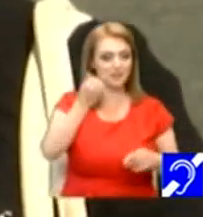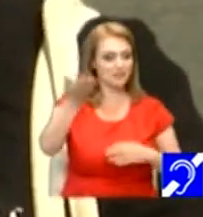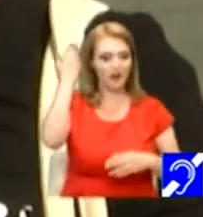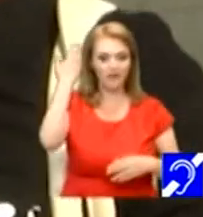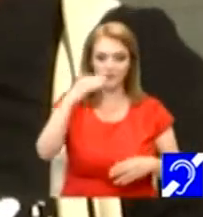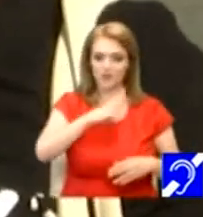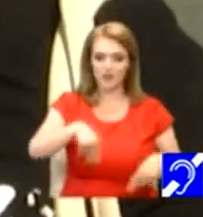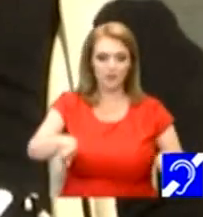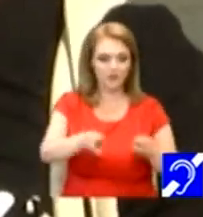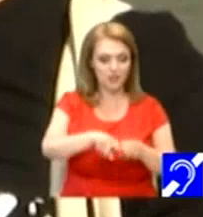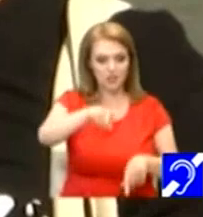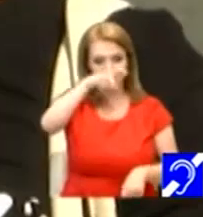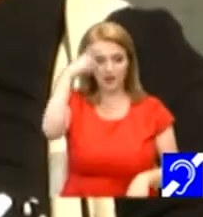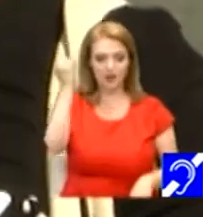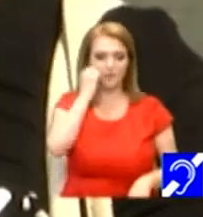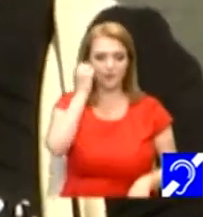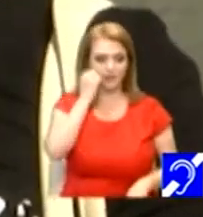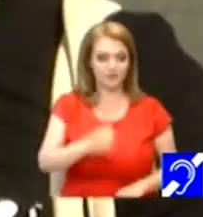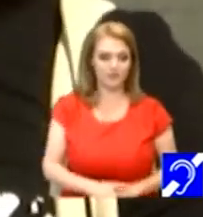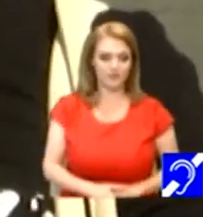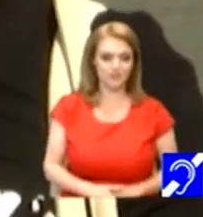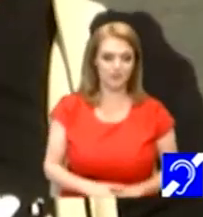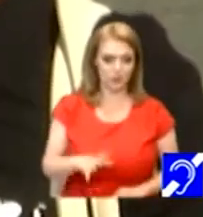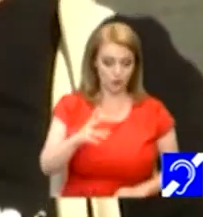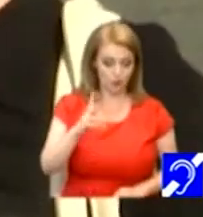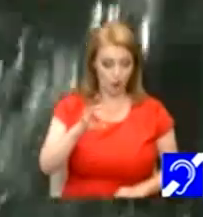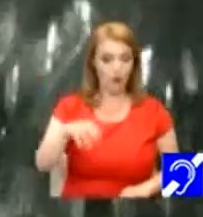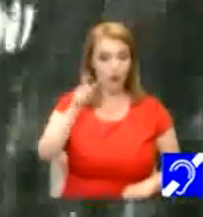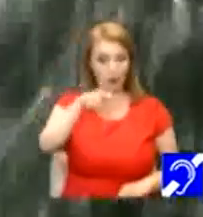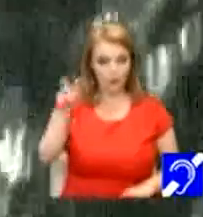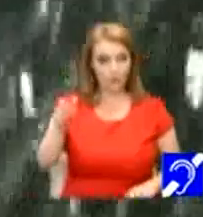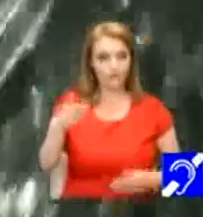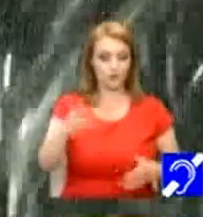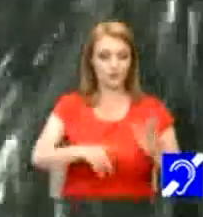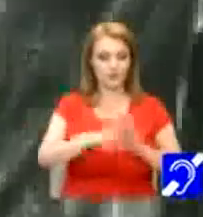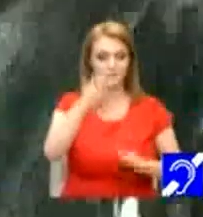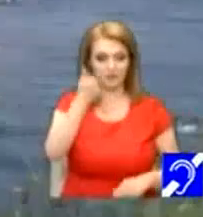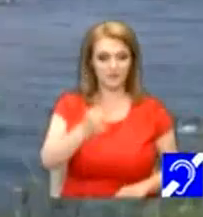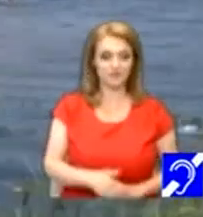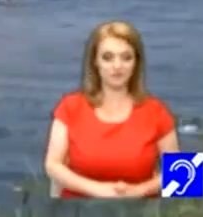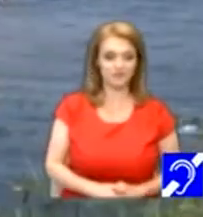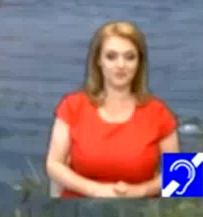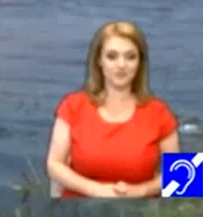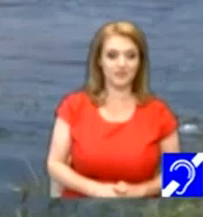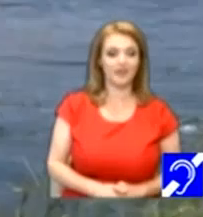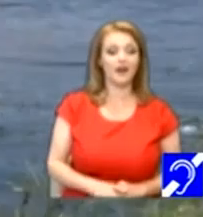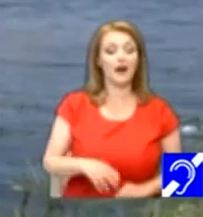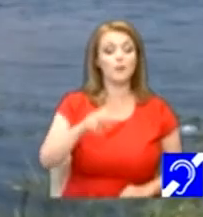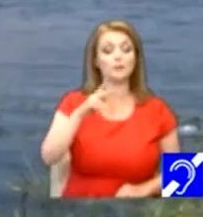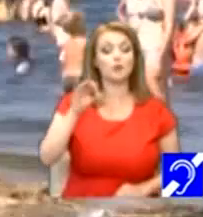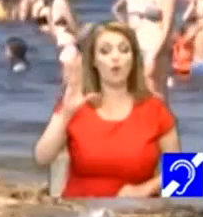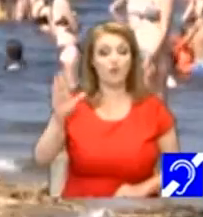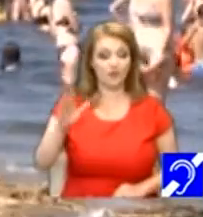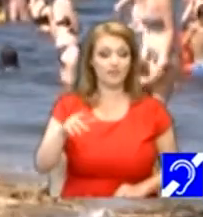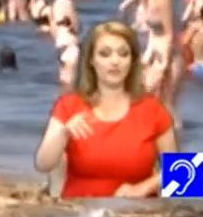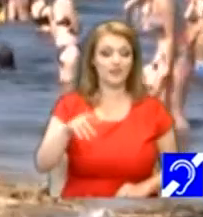долго давно не было. Жарко, но народ к этому привыкает. Locuitorii din Pâscov încearcă să se răcorească în plină caniculă